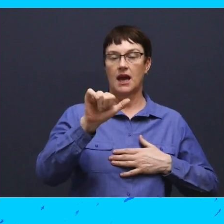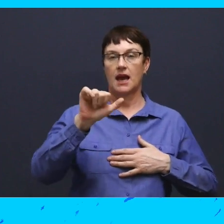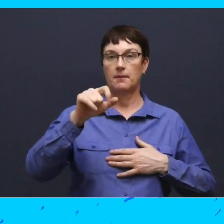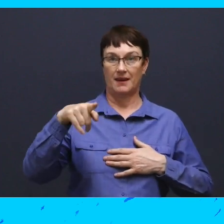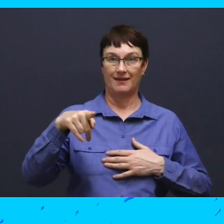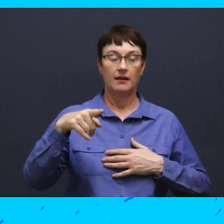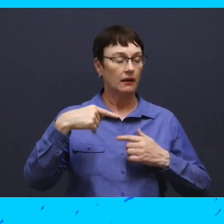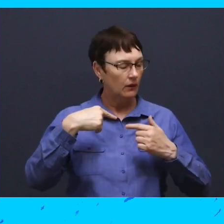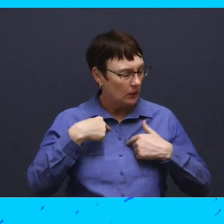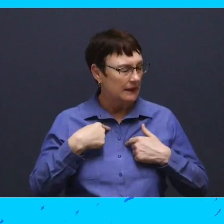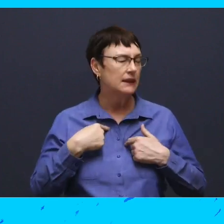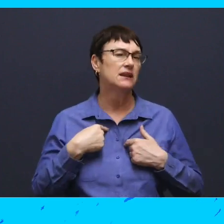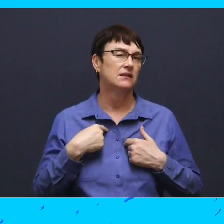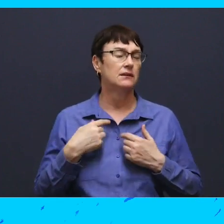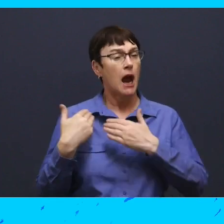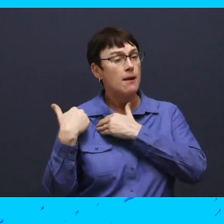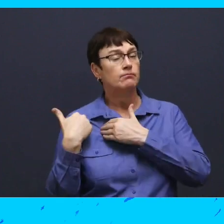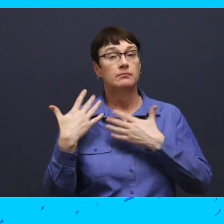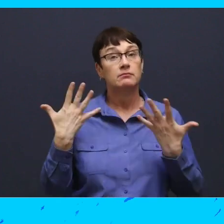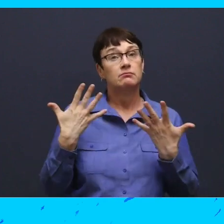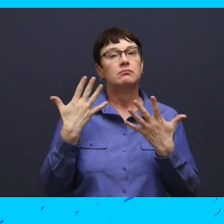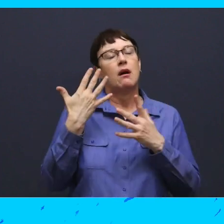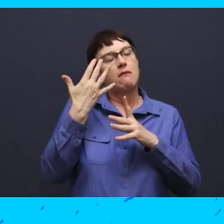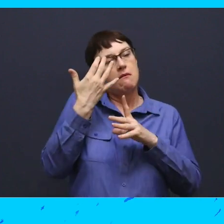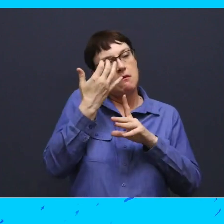Merci de votre